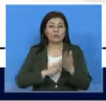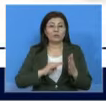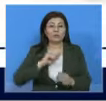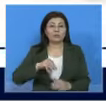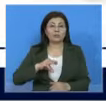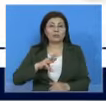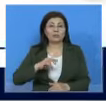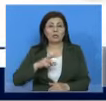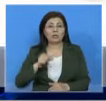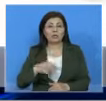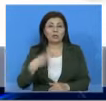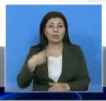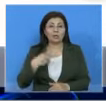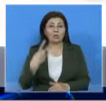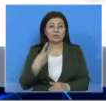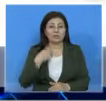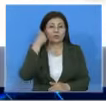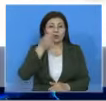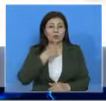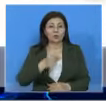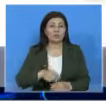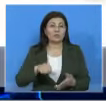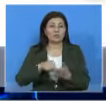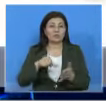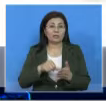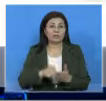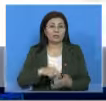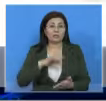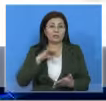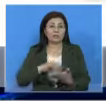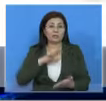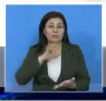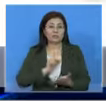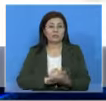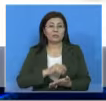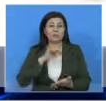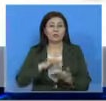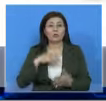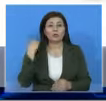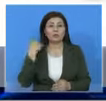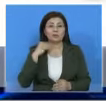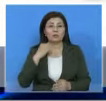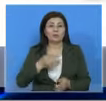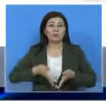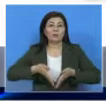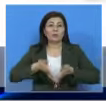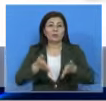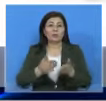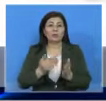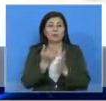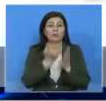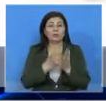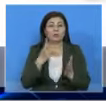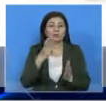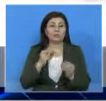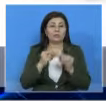тенге. В 2022 году при содействии Центра занятости населения города Актюбе планируется направить по данному проекту